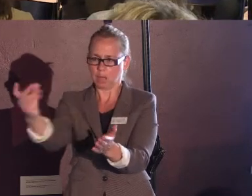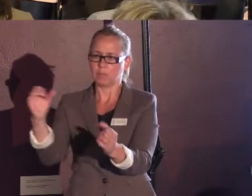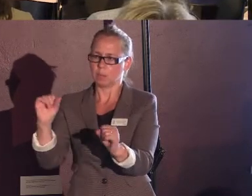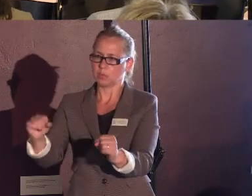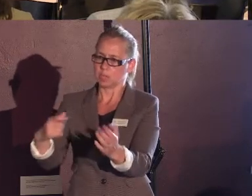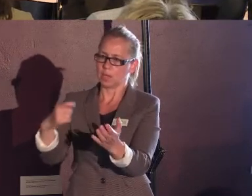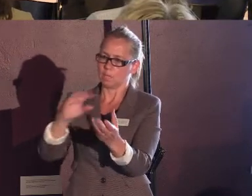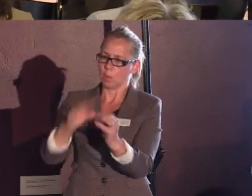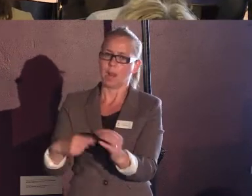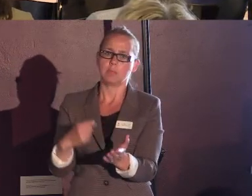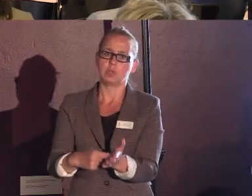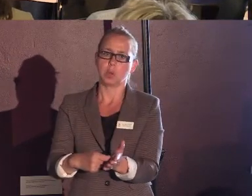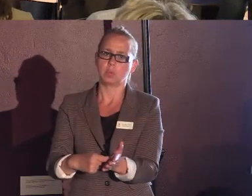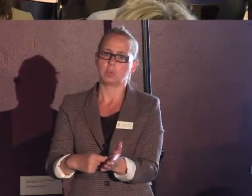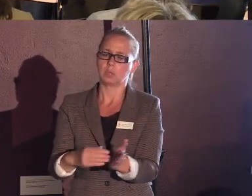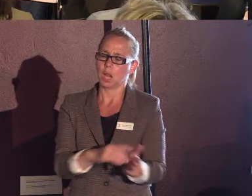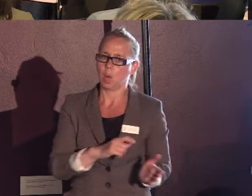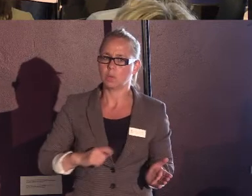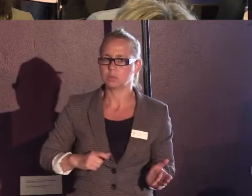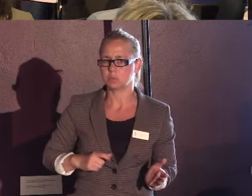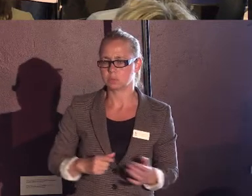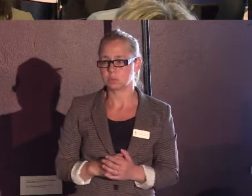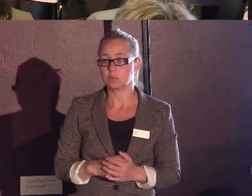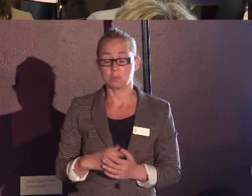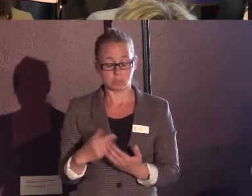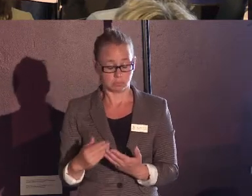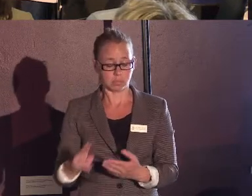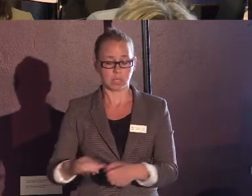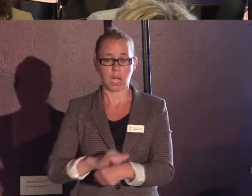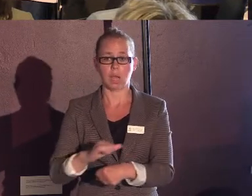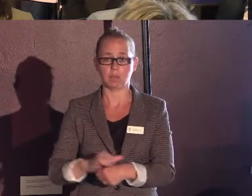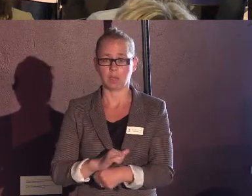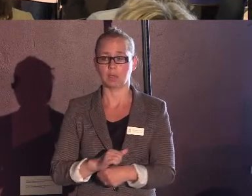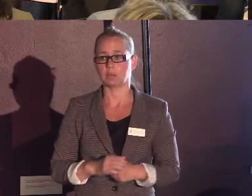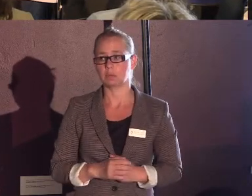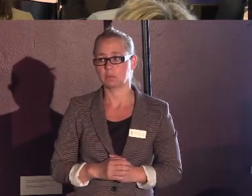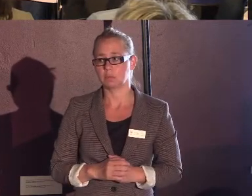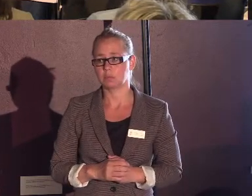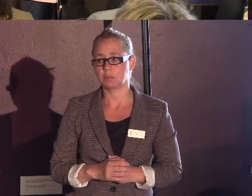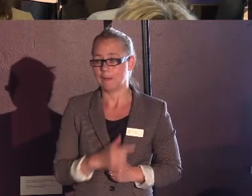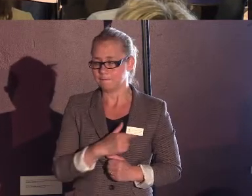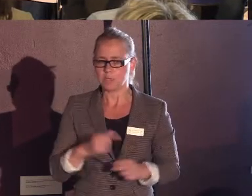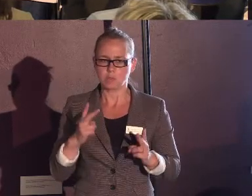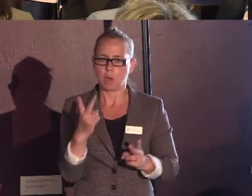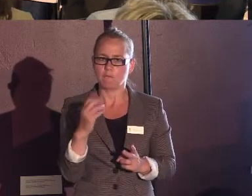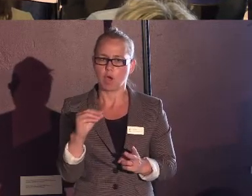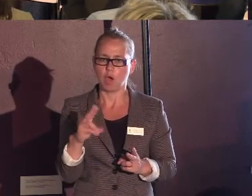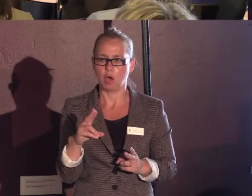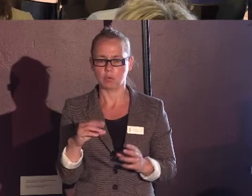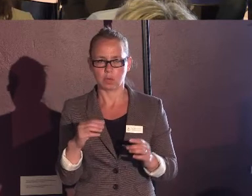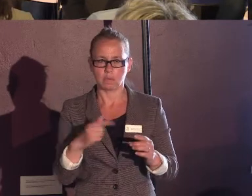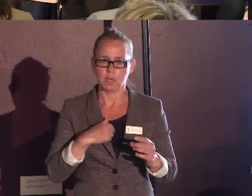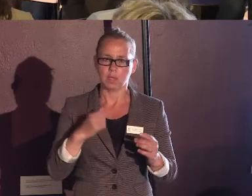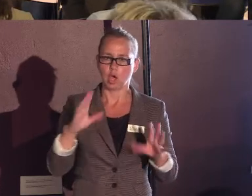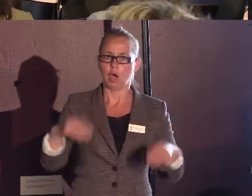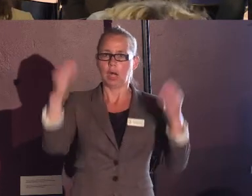få formulera. Och då, det är en träning. Det är verkligen en träning. För att vi är så vana och skolade i